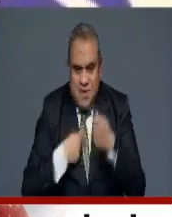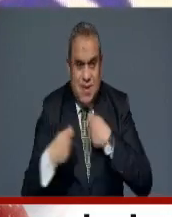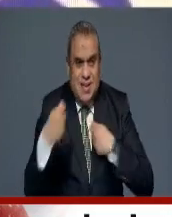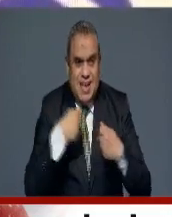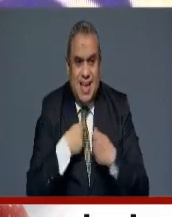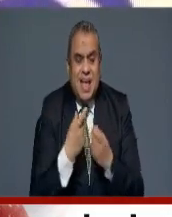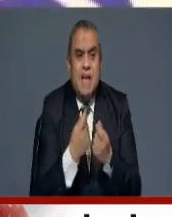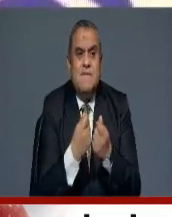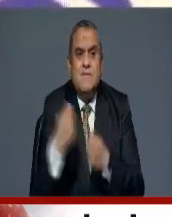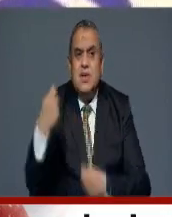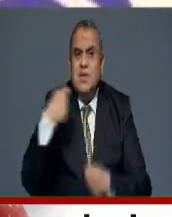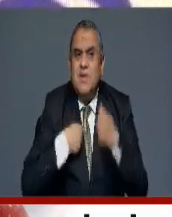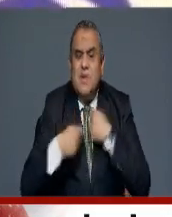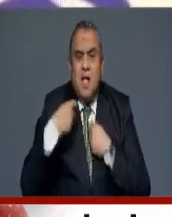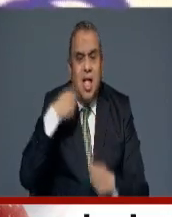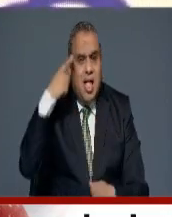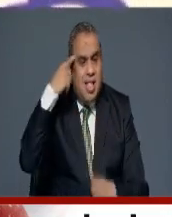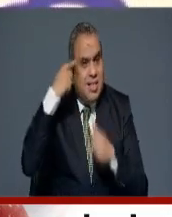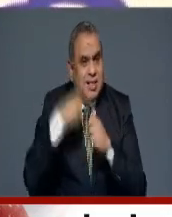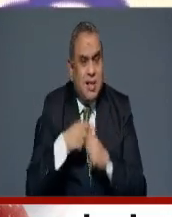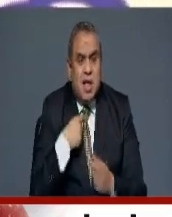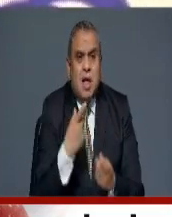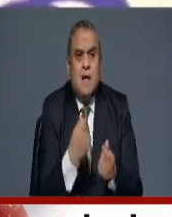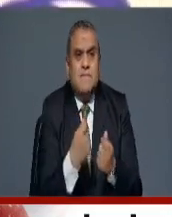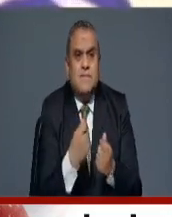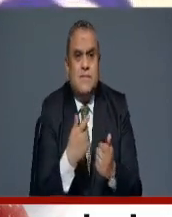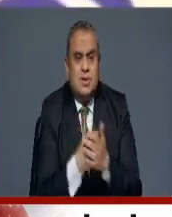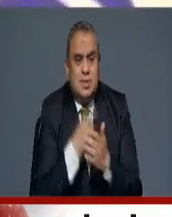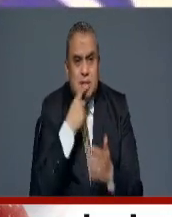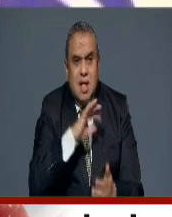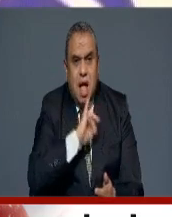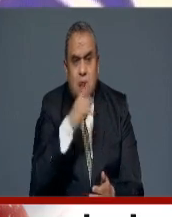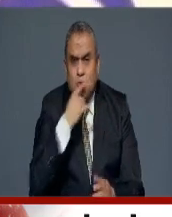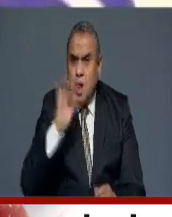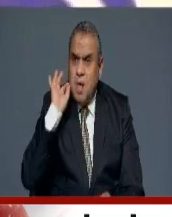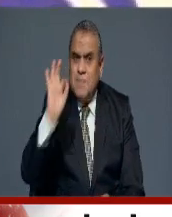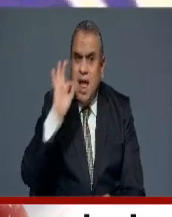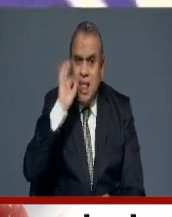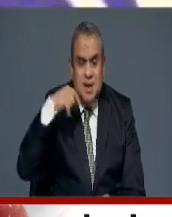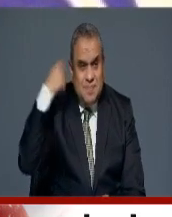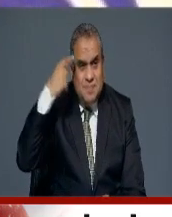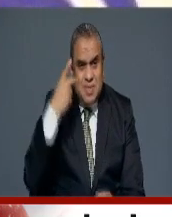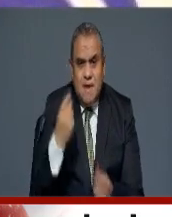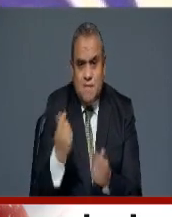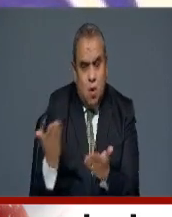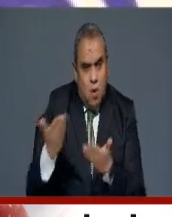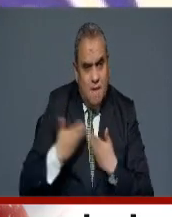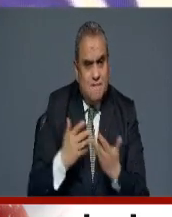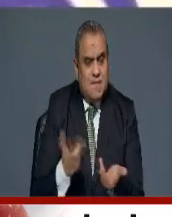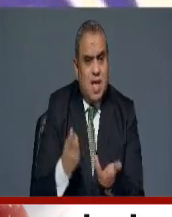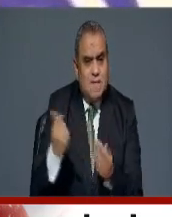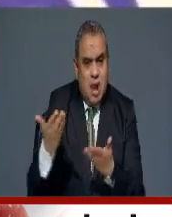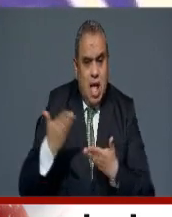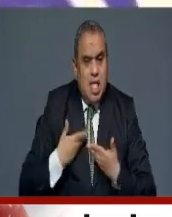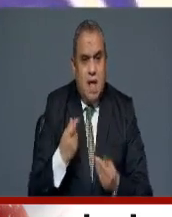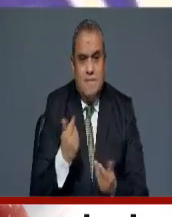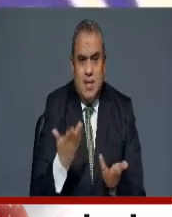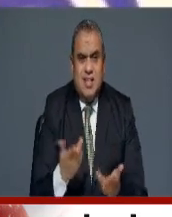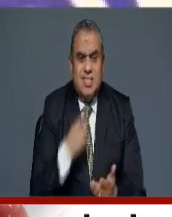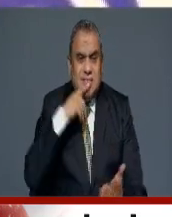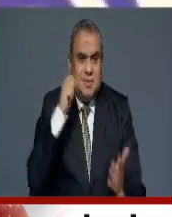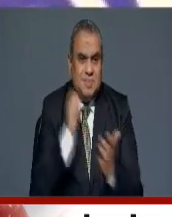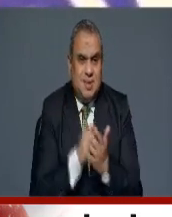العيدية فكرتني، فين بقى عيديتي؟ إيه يا منى؟ هو أنت جاية تحققي أحلامك كلها هنا؟ ايوه، في احسن من هنا؟ اه